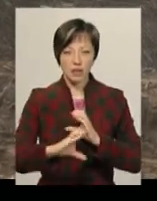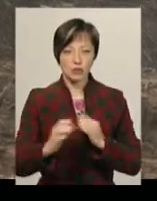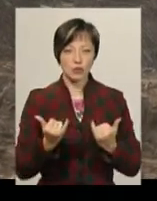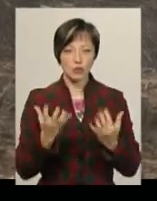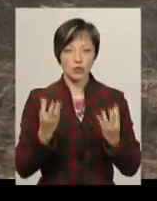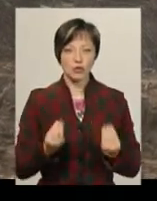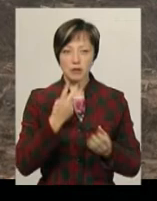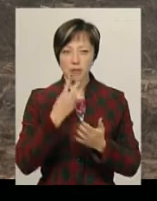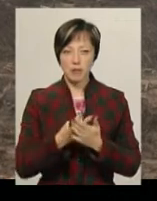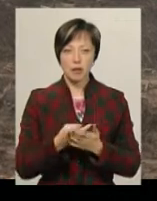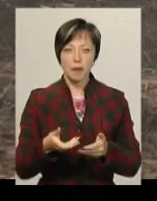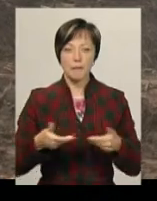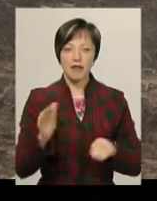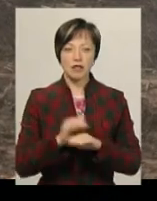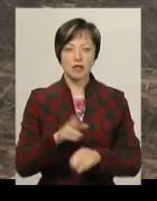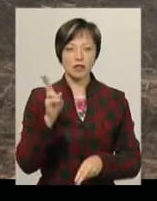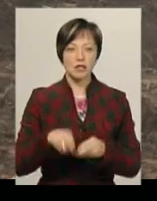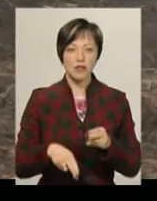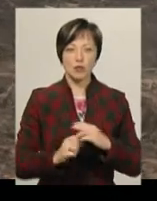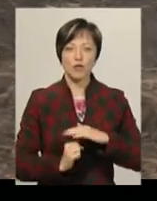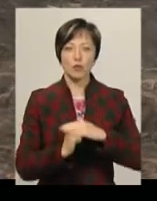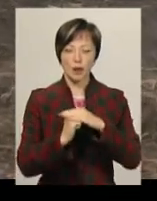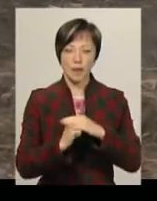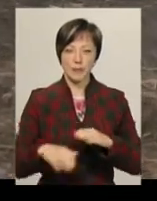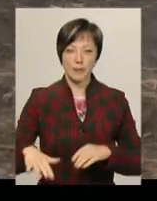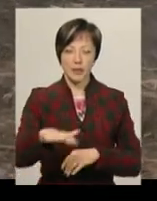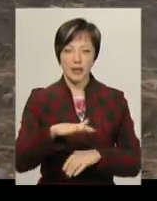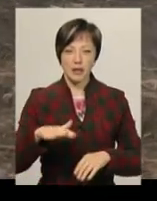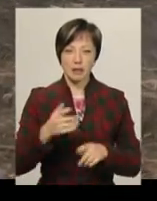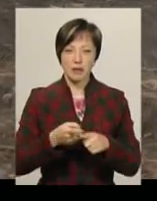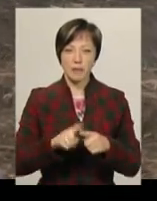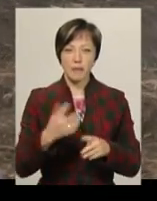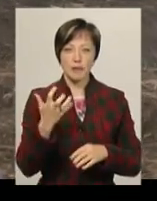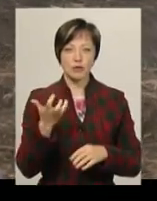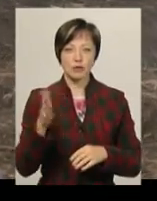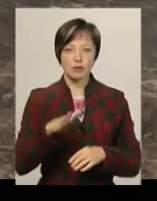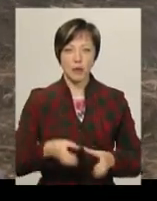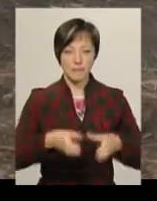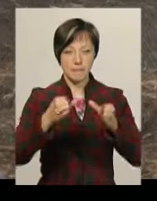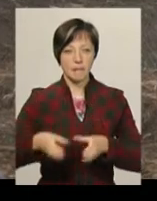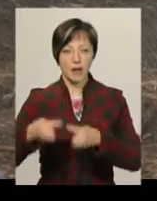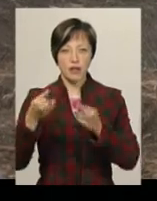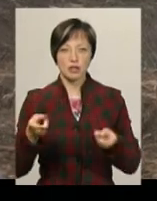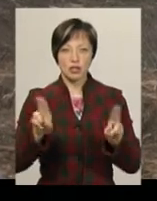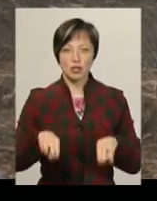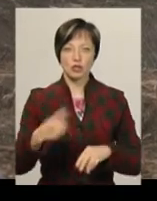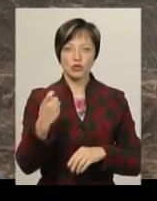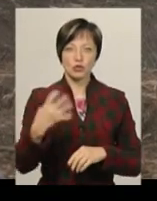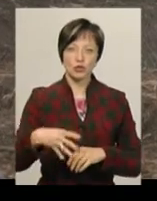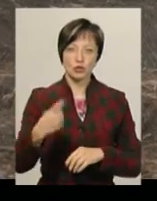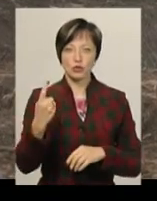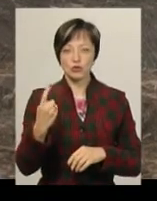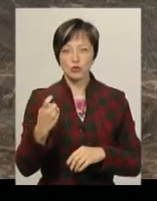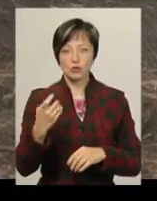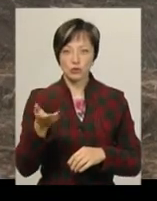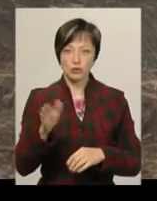сьогоднішній день ви вже бачите, ми фактично завершуємо фундаменти. Тобто ми вже забили там біля 500 паль, ще залишається десь